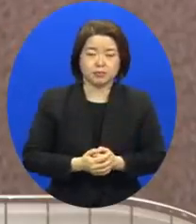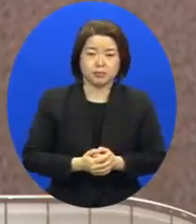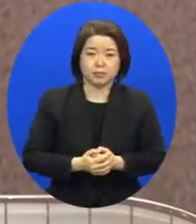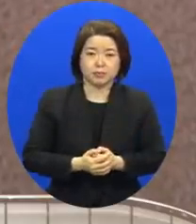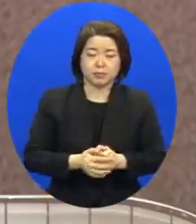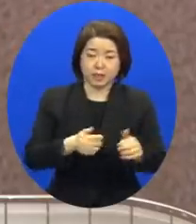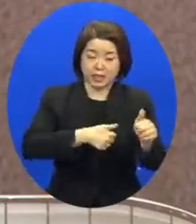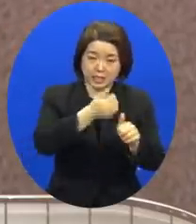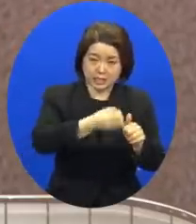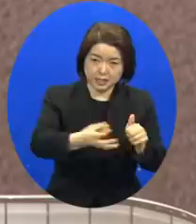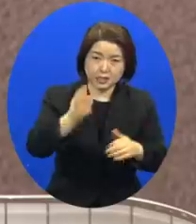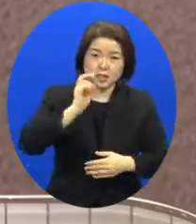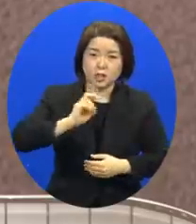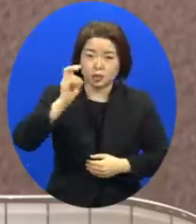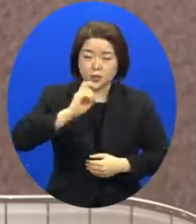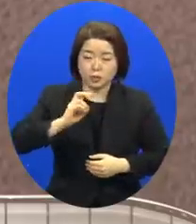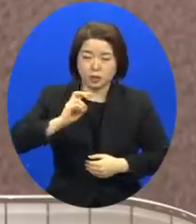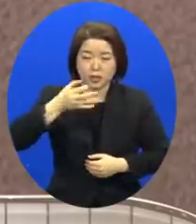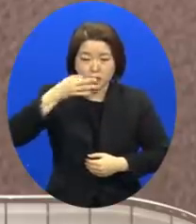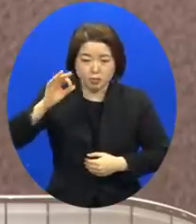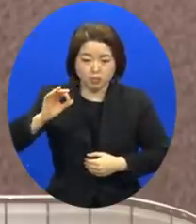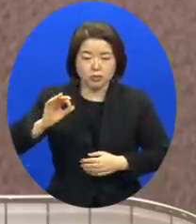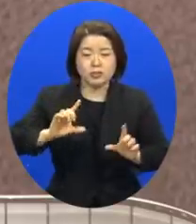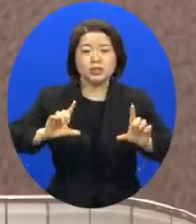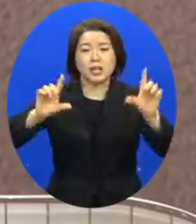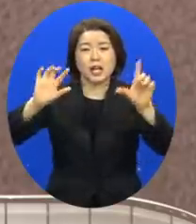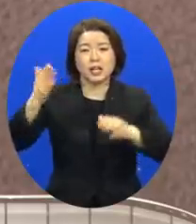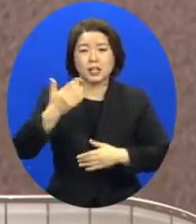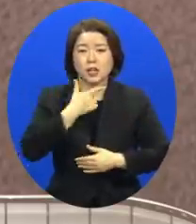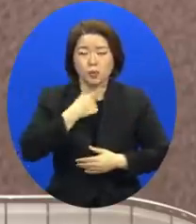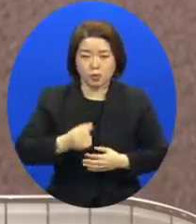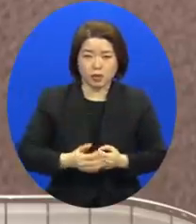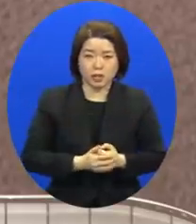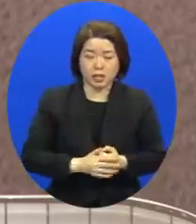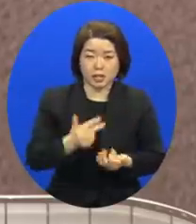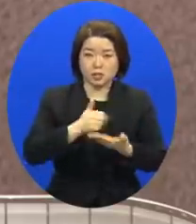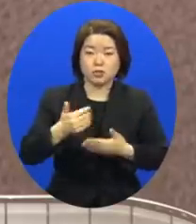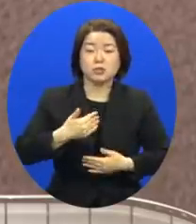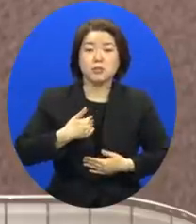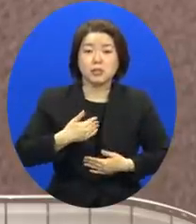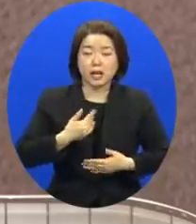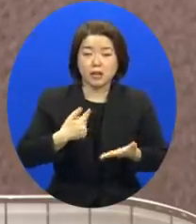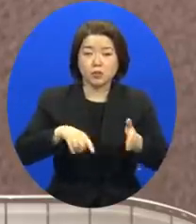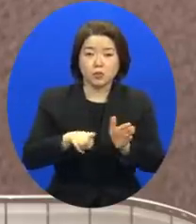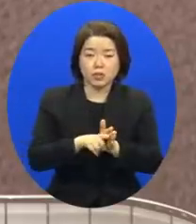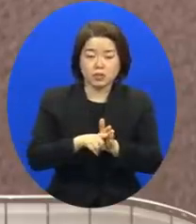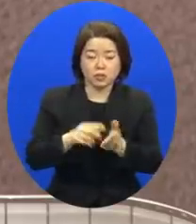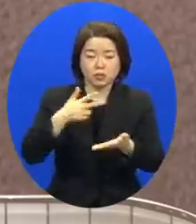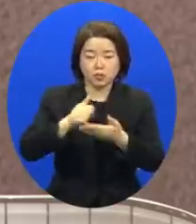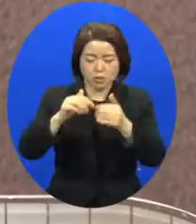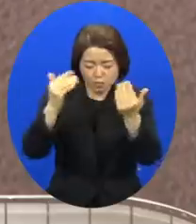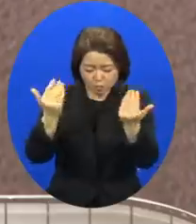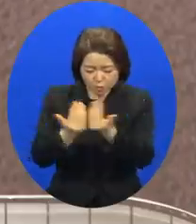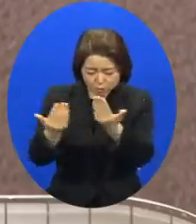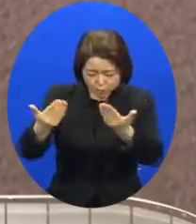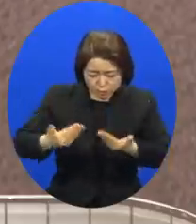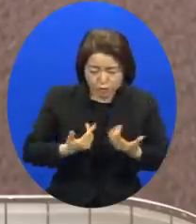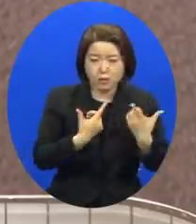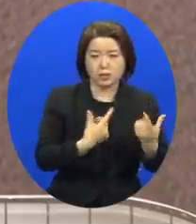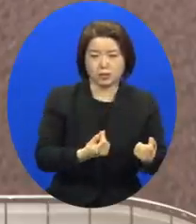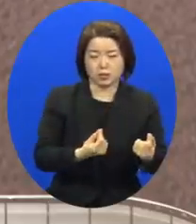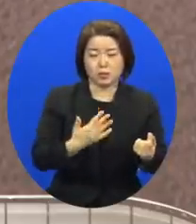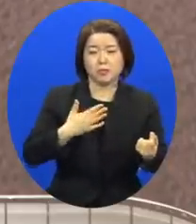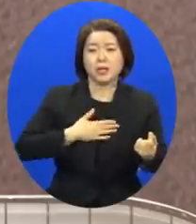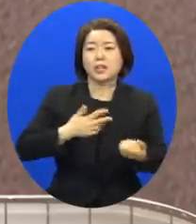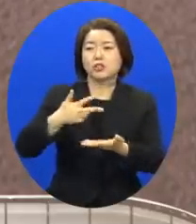승리의 노릴 부르는 해가 되기를 원한 주님이 나를 위해서 당신의 모든 것을 주셨으니 저도 주님을 위해서 나의